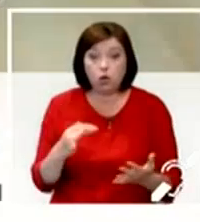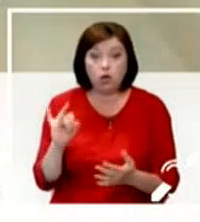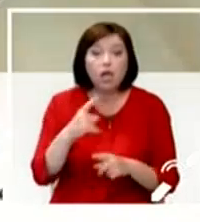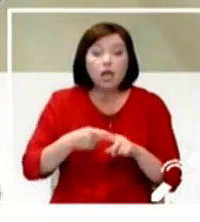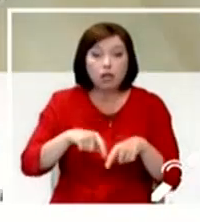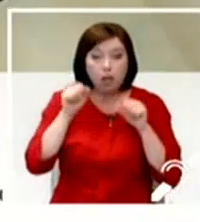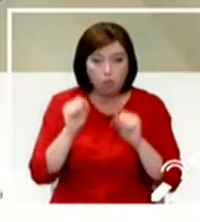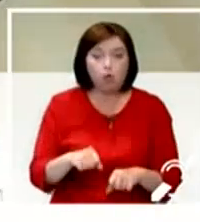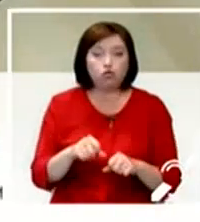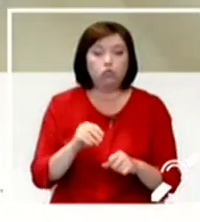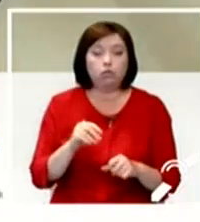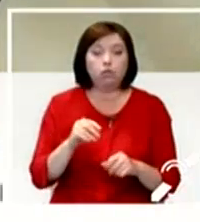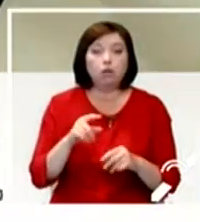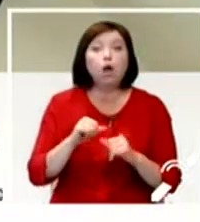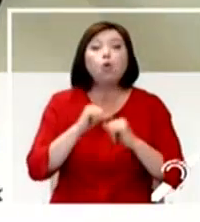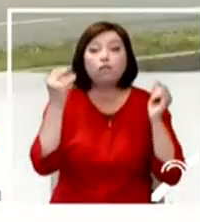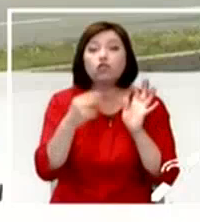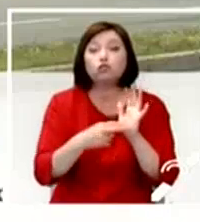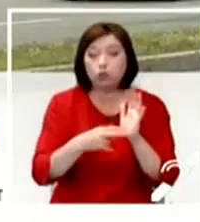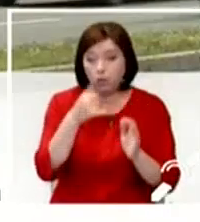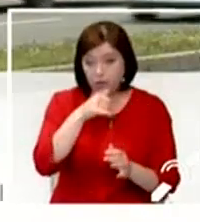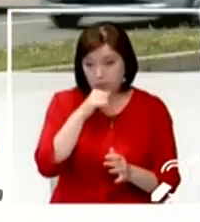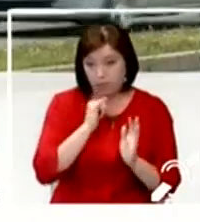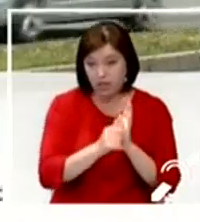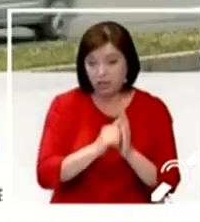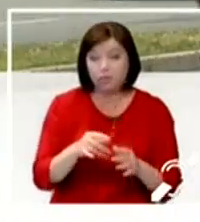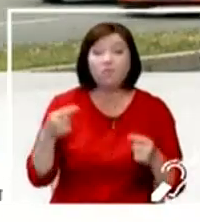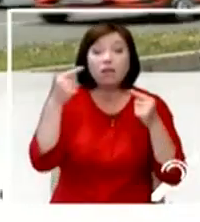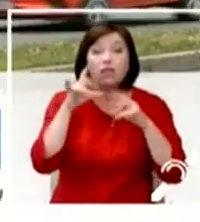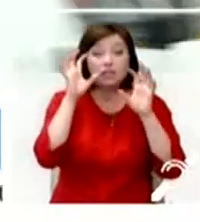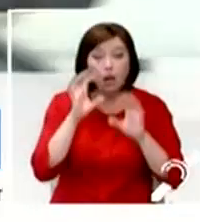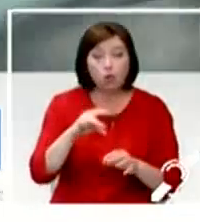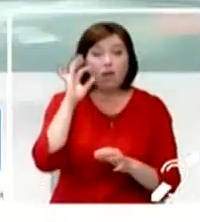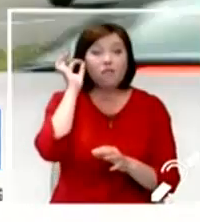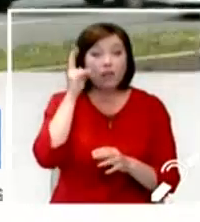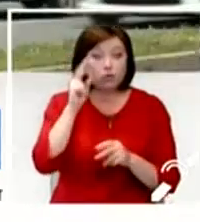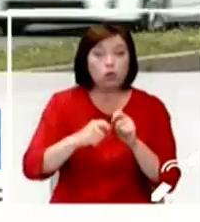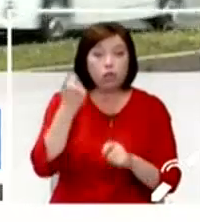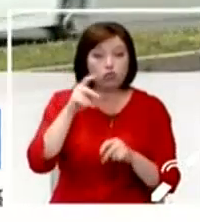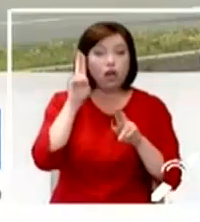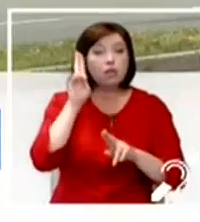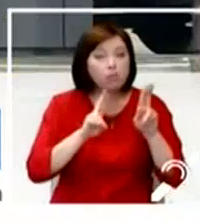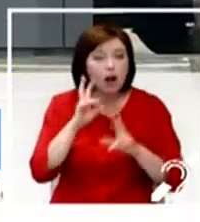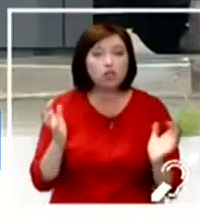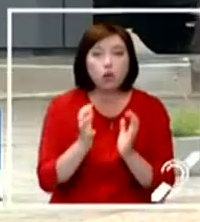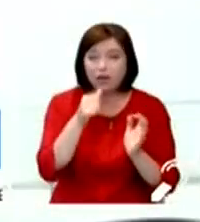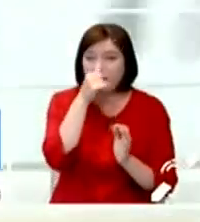provoca creșteri de prețuri la carburanți. Potrivit codului contravențional, firmele care încalcă regulile de păstrare a